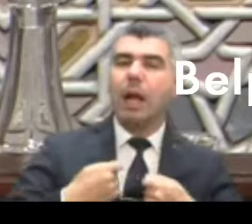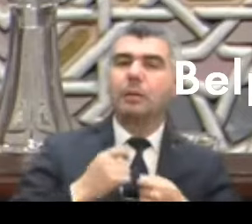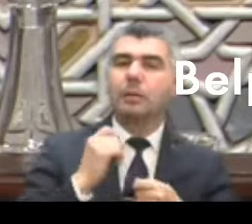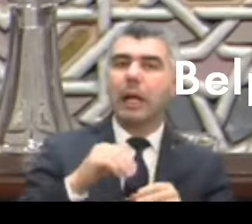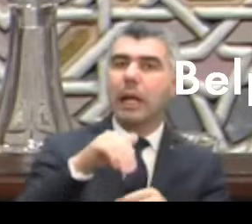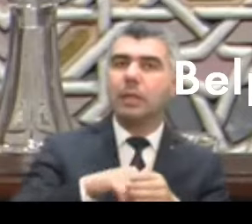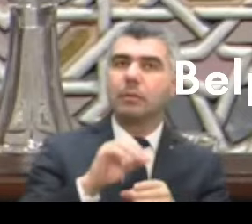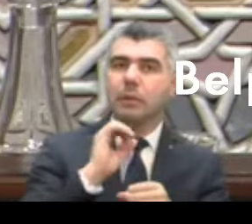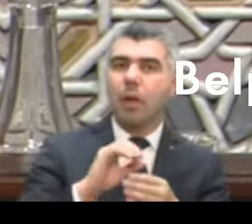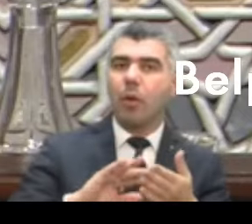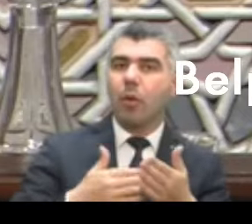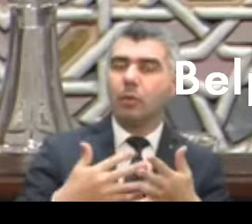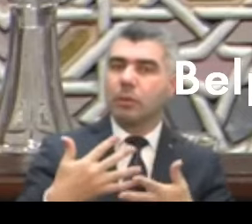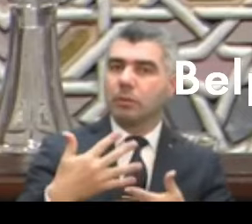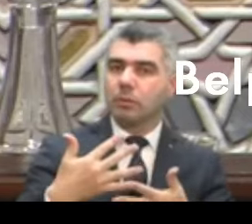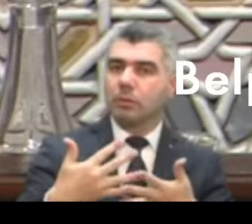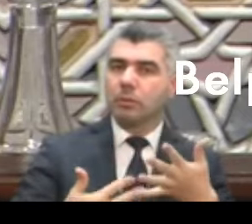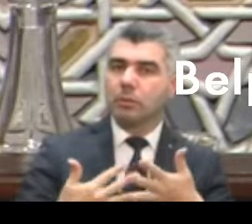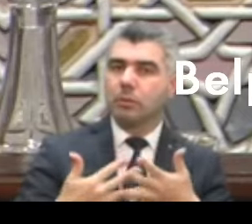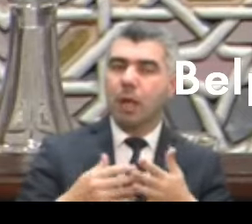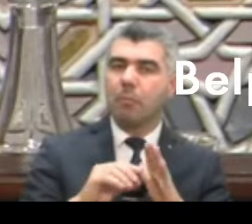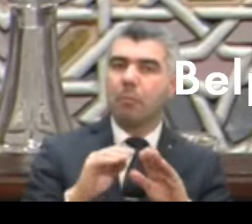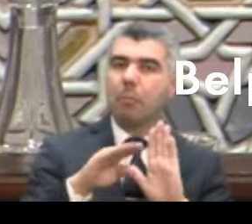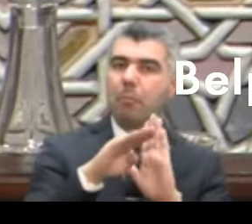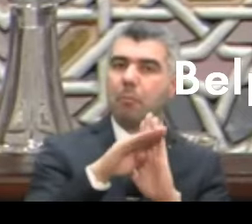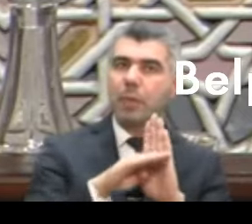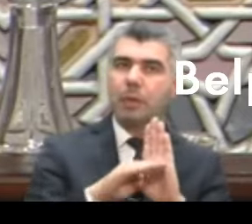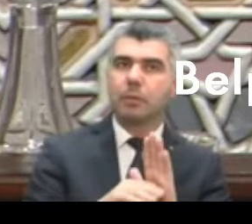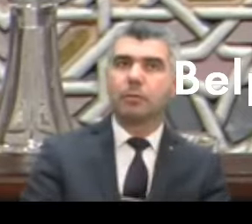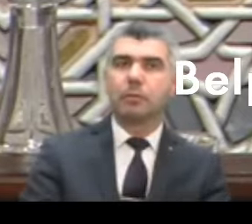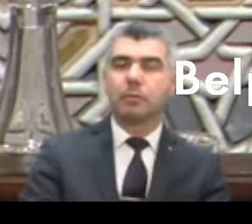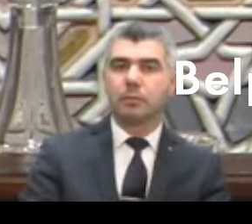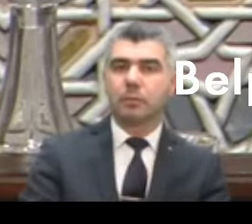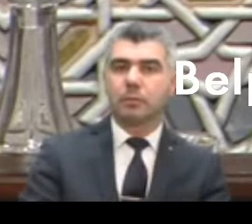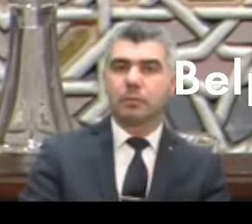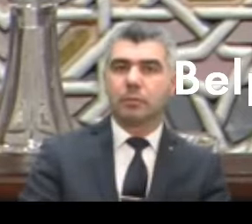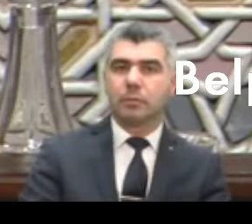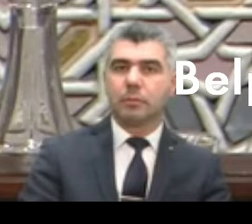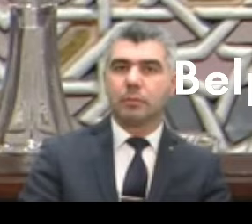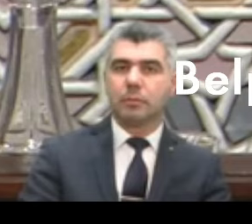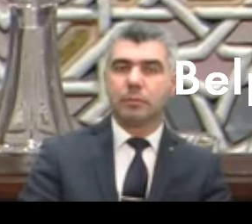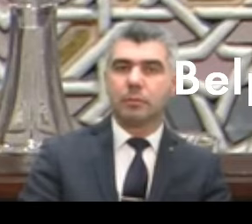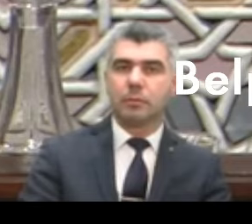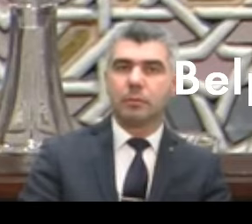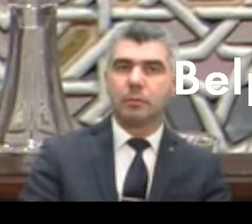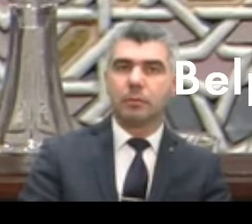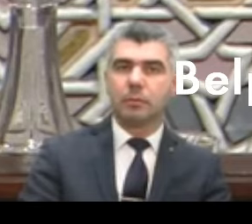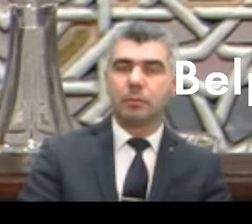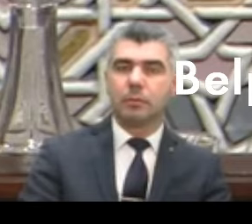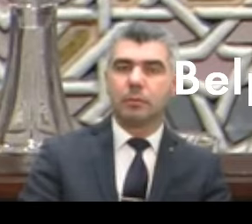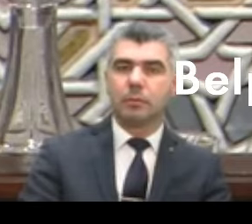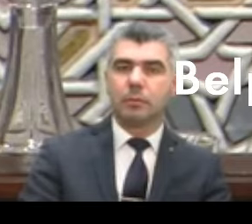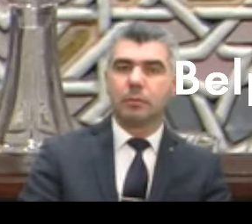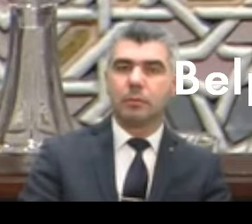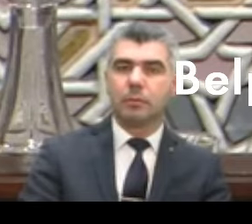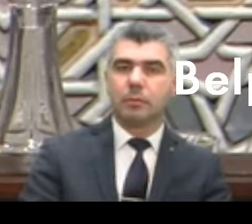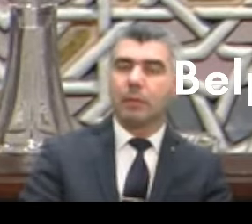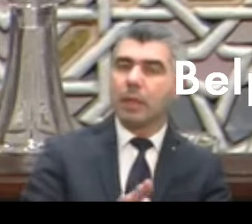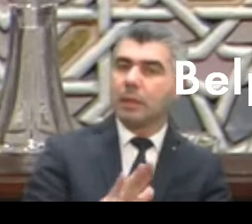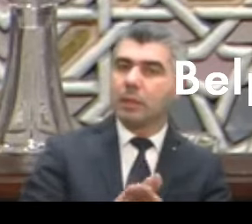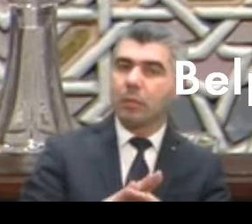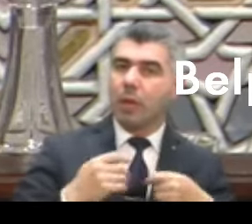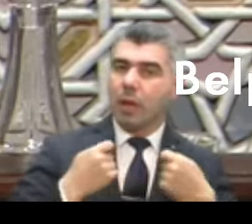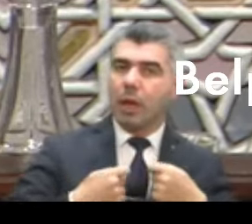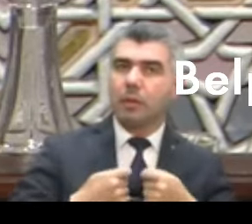الفرق جميع القرارات ديال المكتب احنا وهما ملزمين باش يعرفوها السيده الرئيسه الله يخليك ماعطيتك